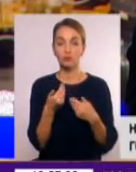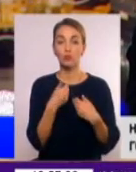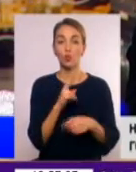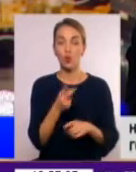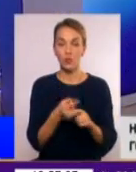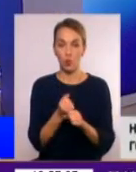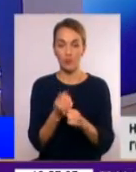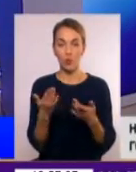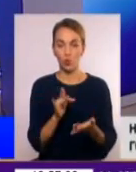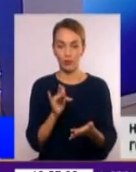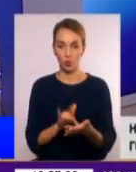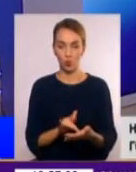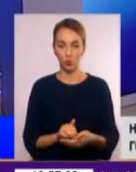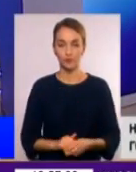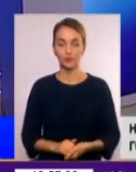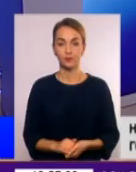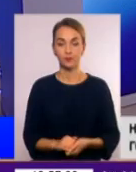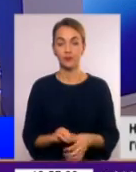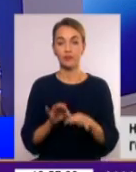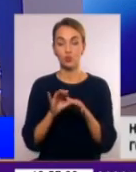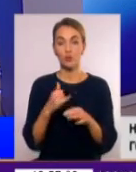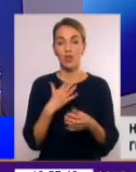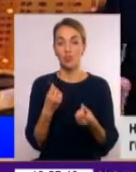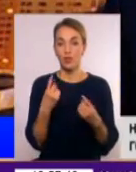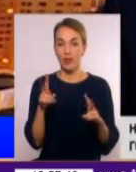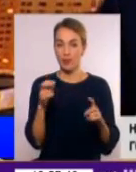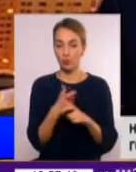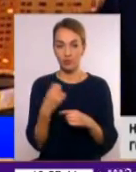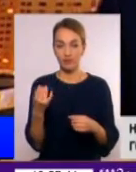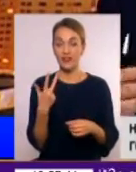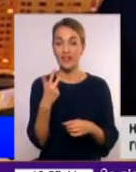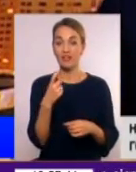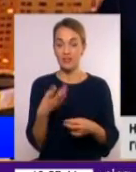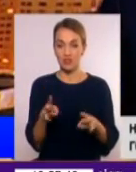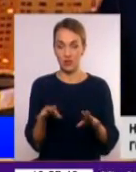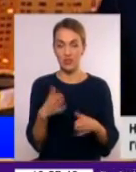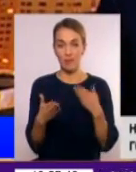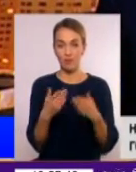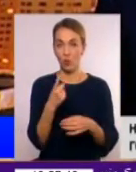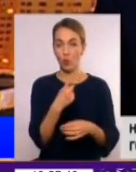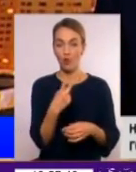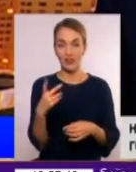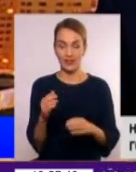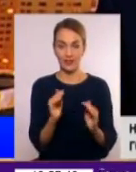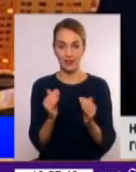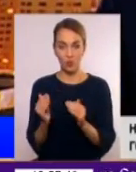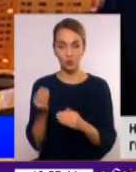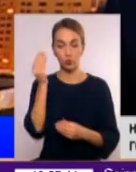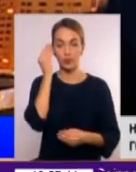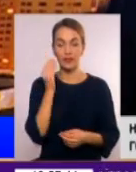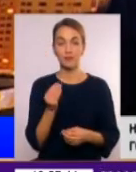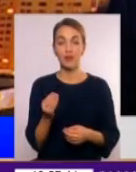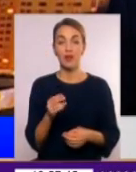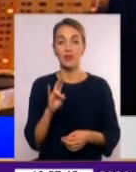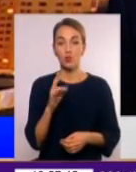робить і з якою метою. Ще одна, у нас є тема дуже важлива, але 3 хвилинки залишається, тому, напевно, по хвилині так тезово думки.